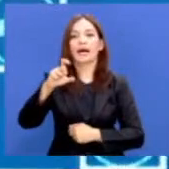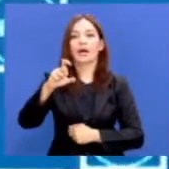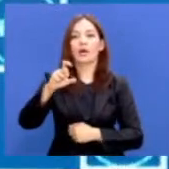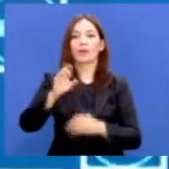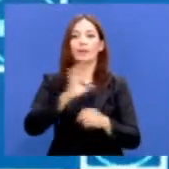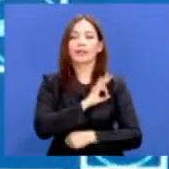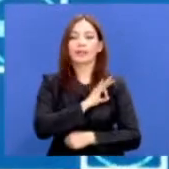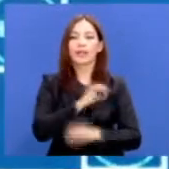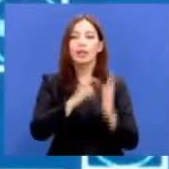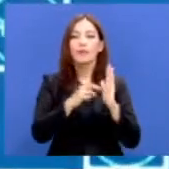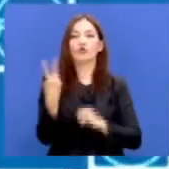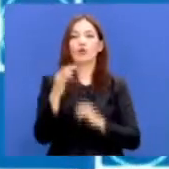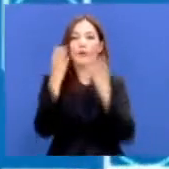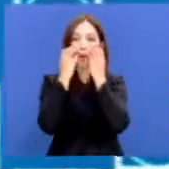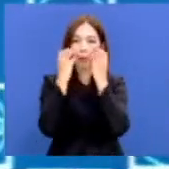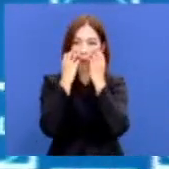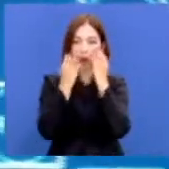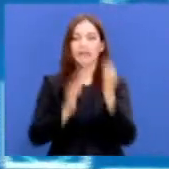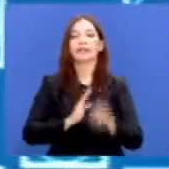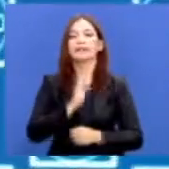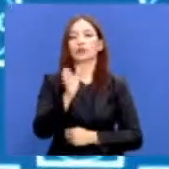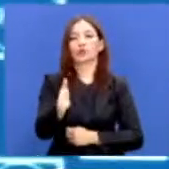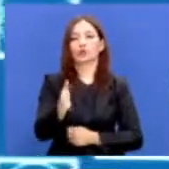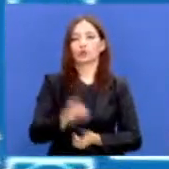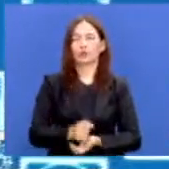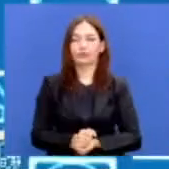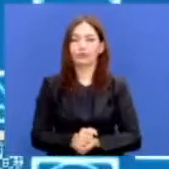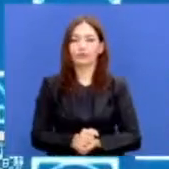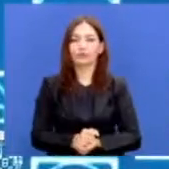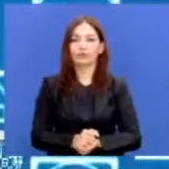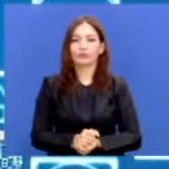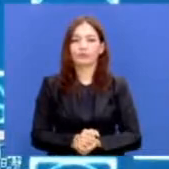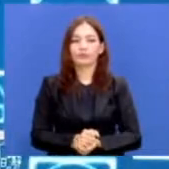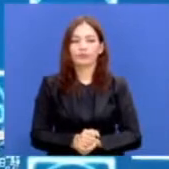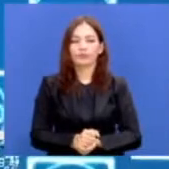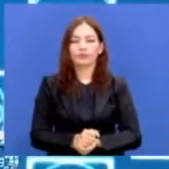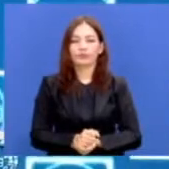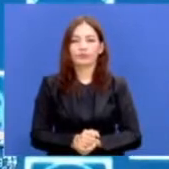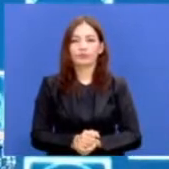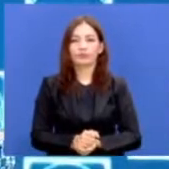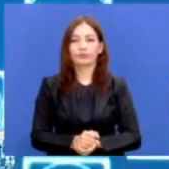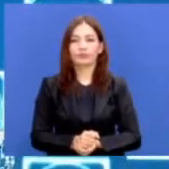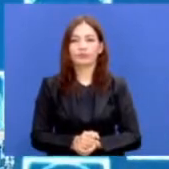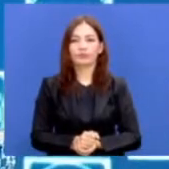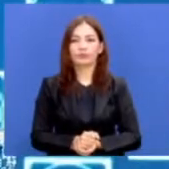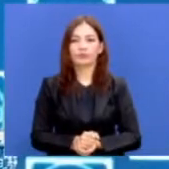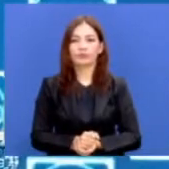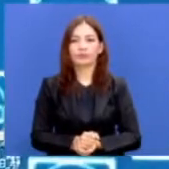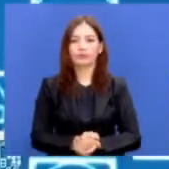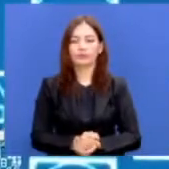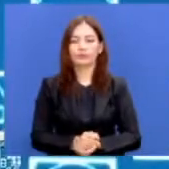erti digital yang literasinya cukup maka dia akan Jalan Jakarta y Leonardo